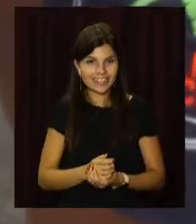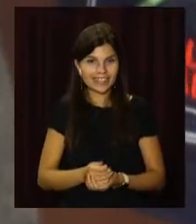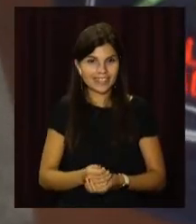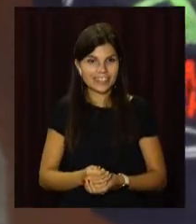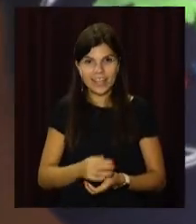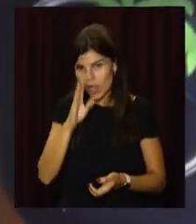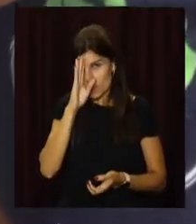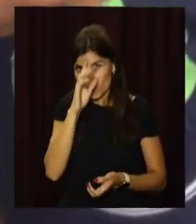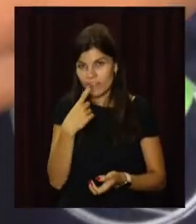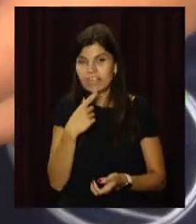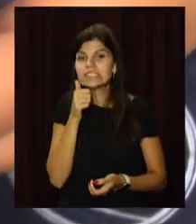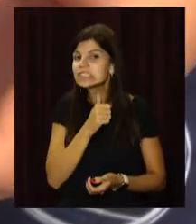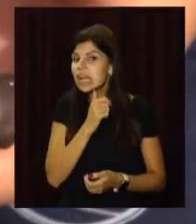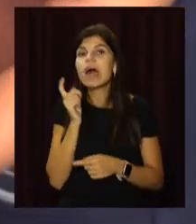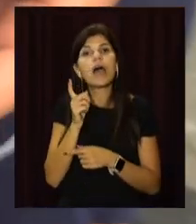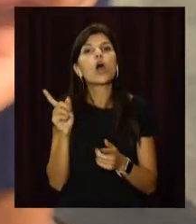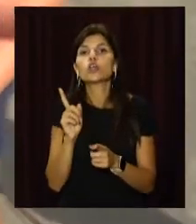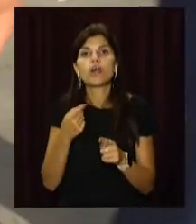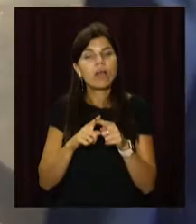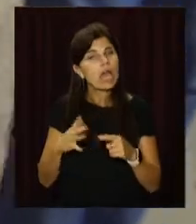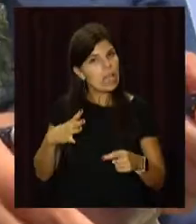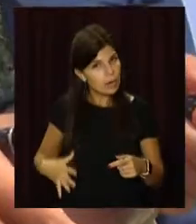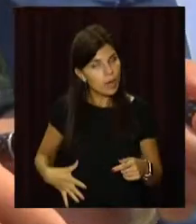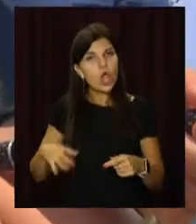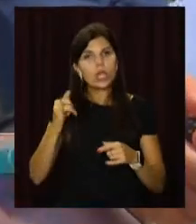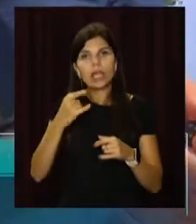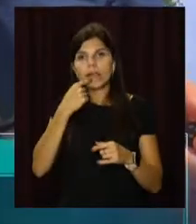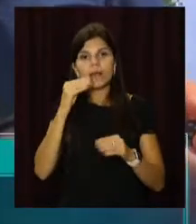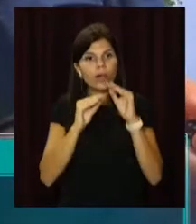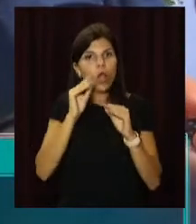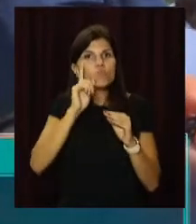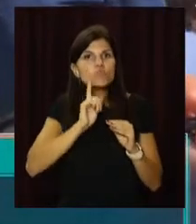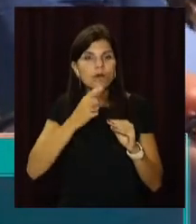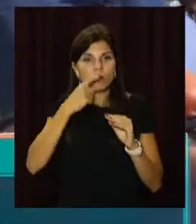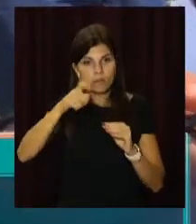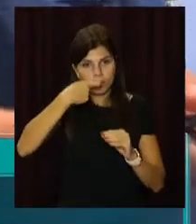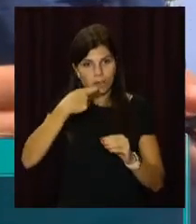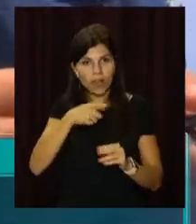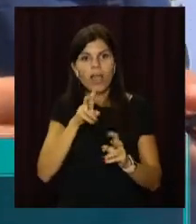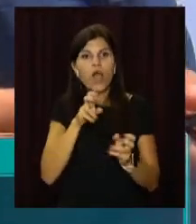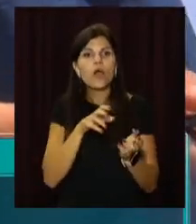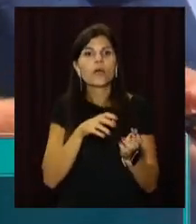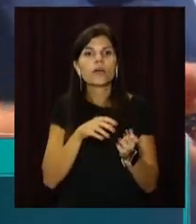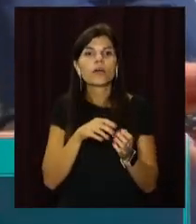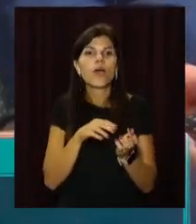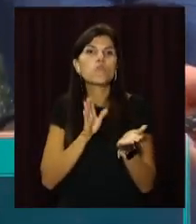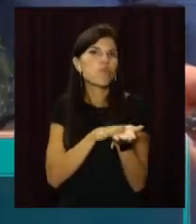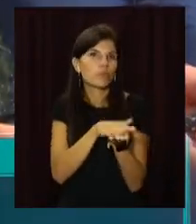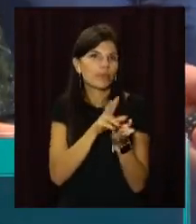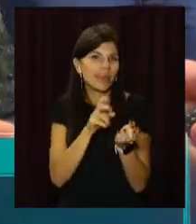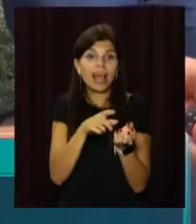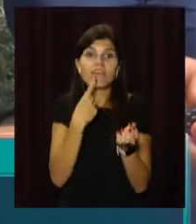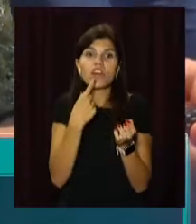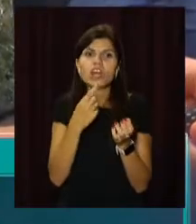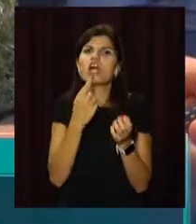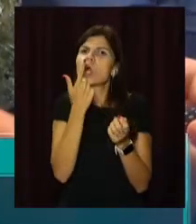Хлопчик каже, секрет вдалої рибалки – у терпінні та наживці. Називається наживка бутерброд. Начала красний